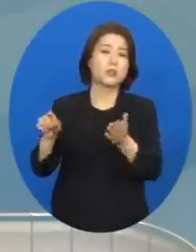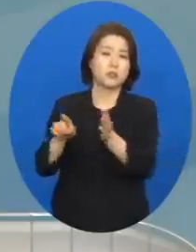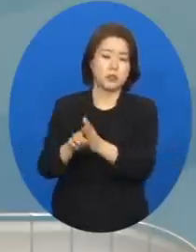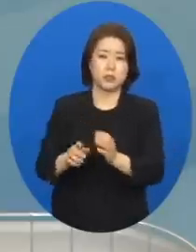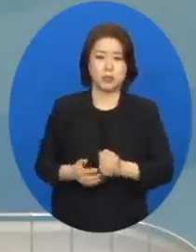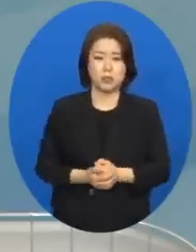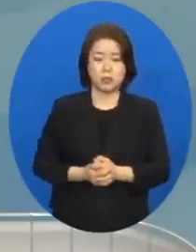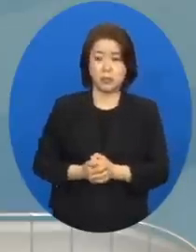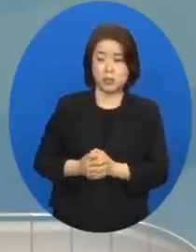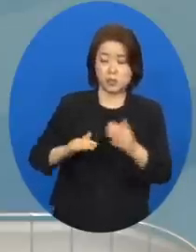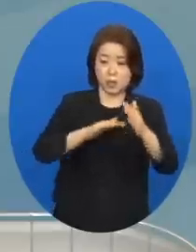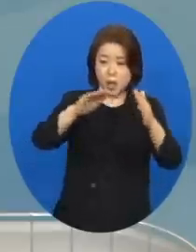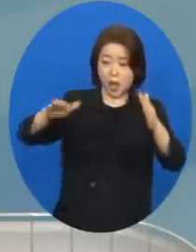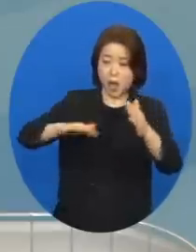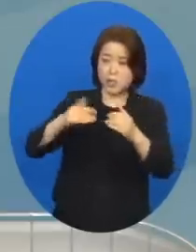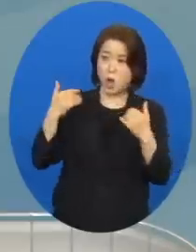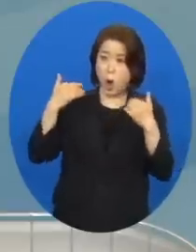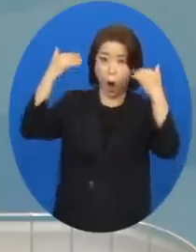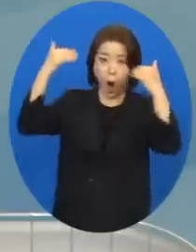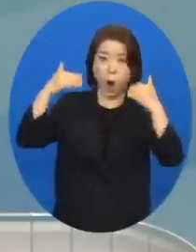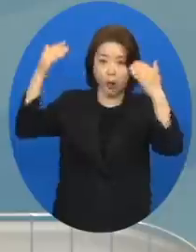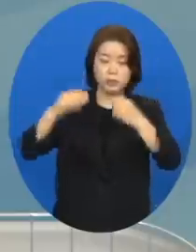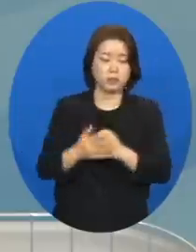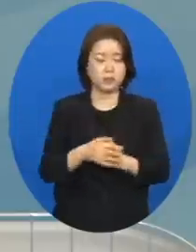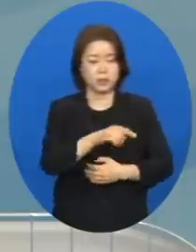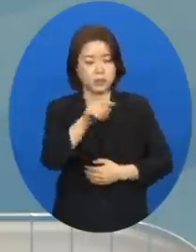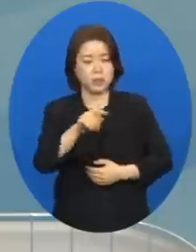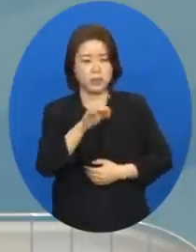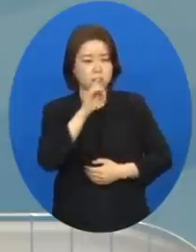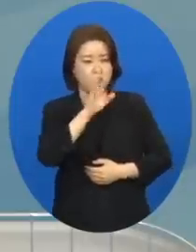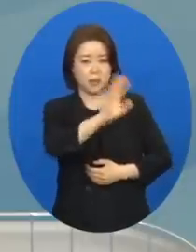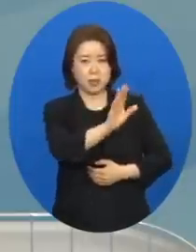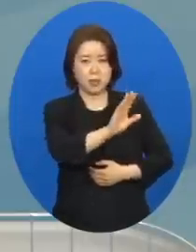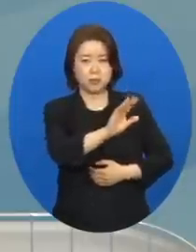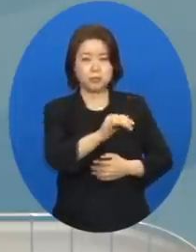안 된다. 그래서 그